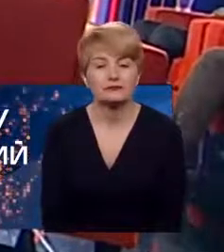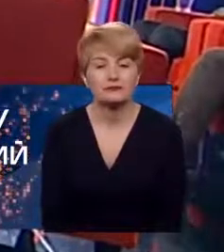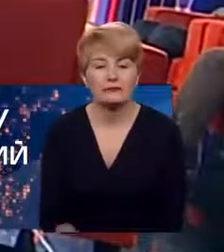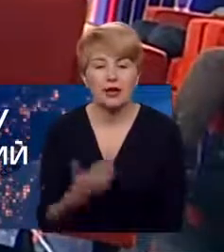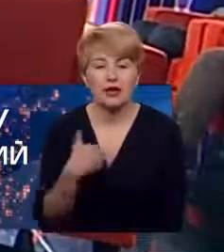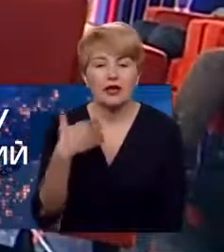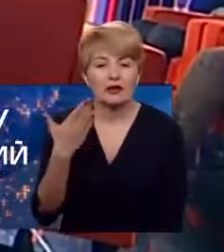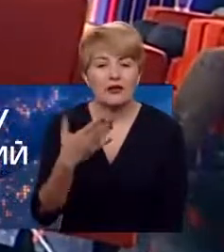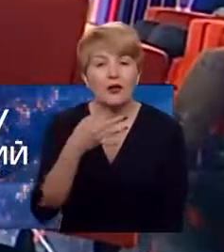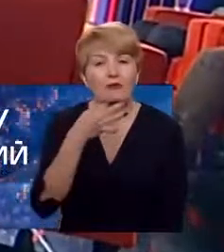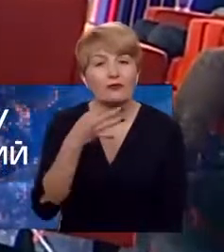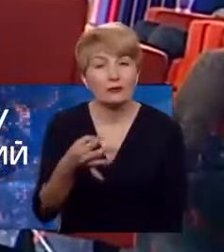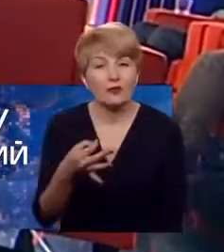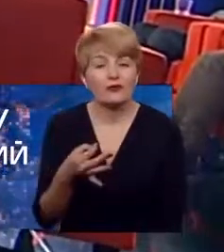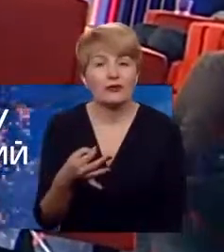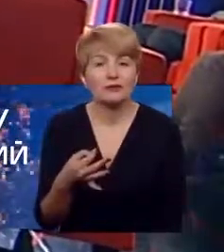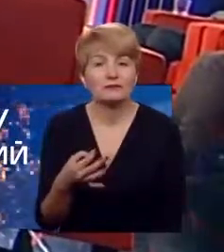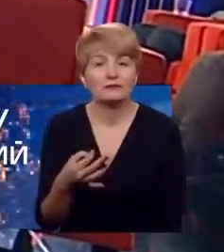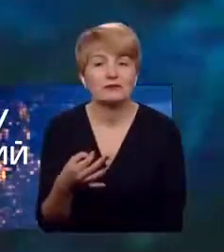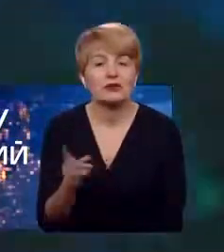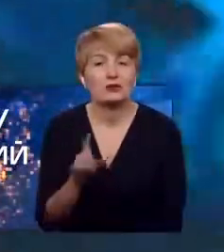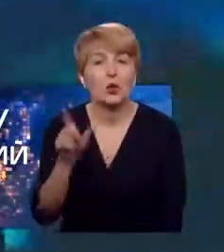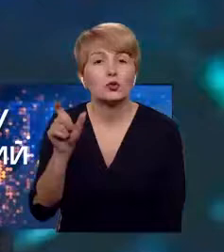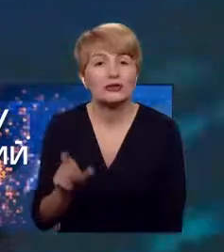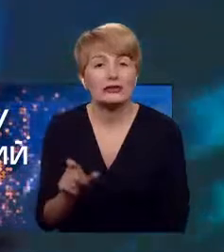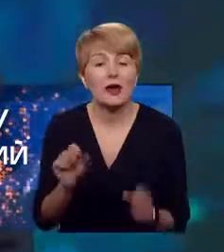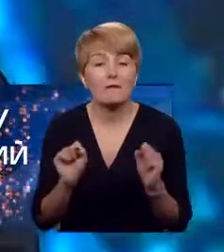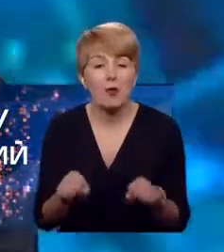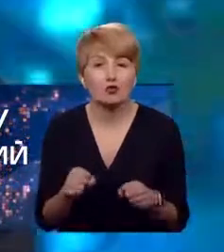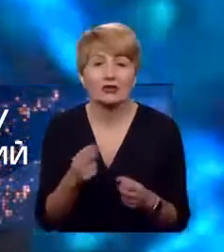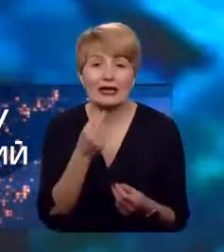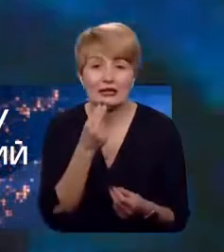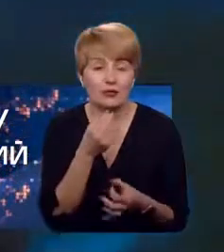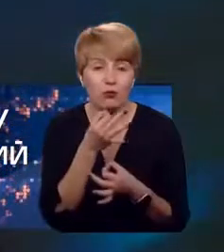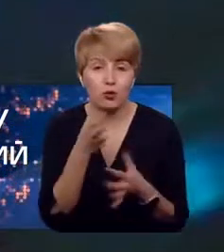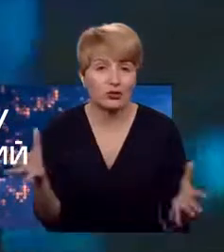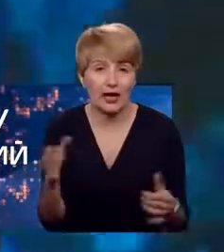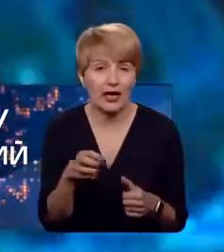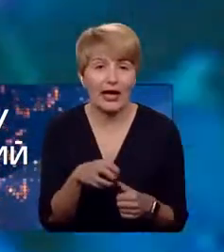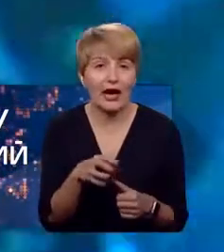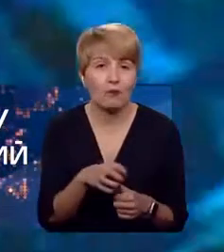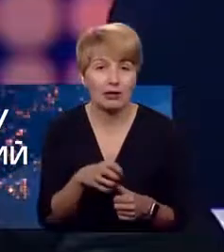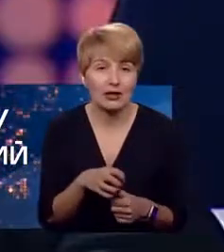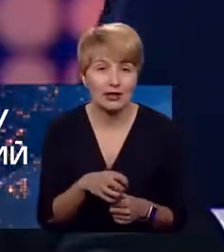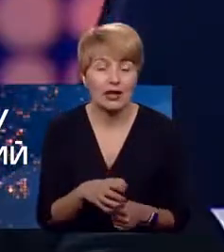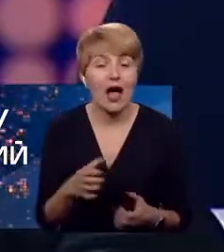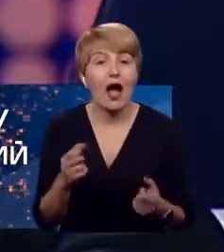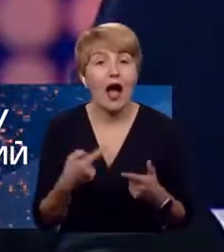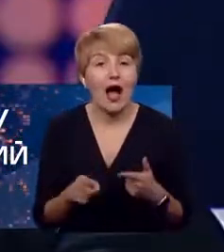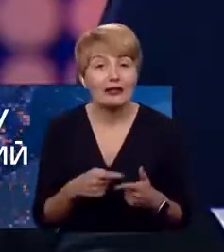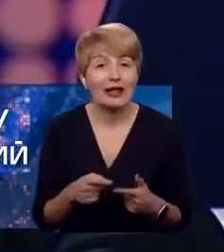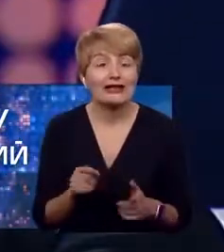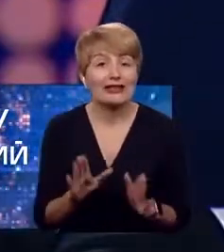мабуть, улюблену мою аналогію, що людина може їсти будь-які гриби. Будь-які. Але деякі тільки один